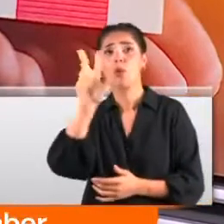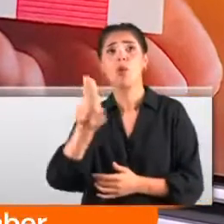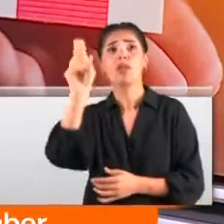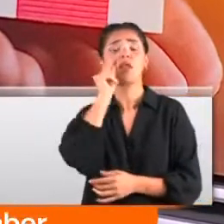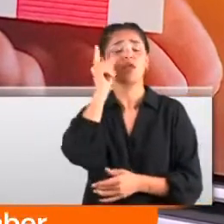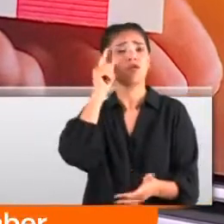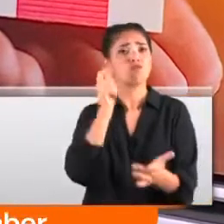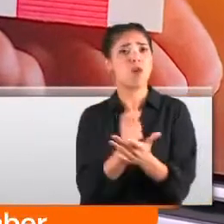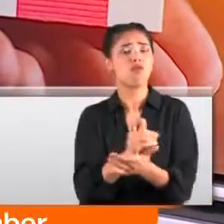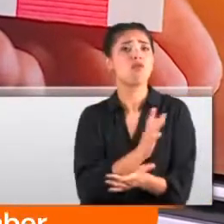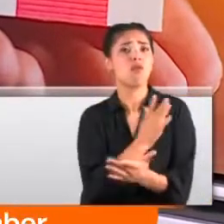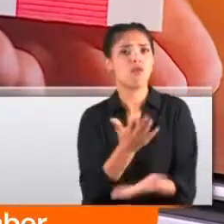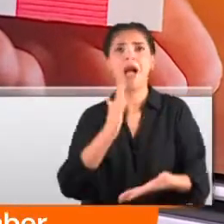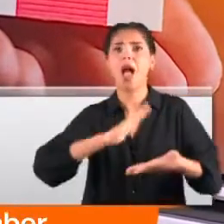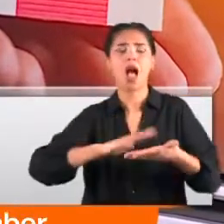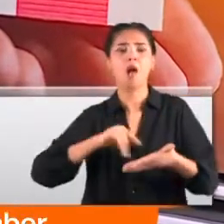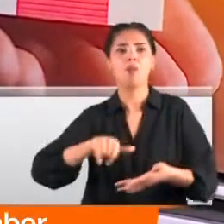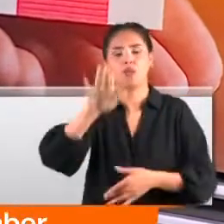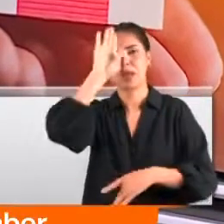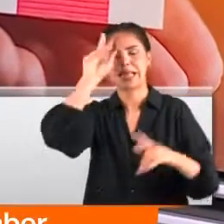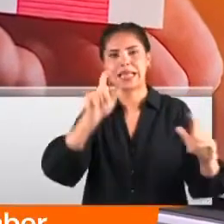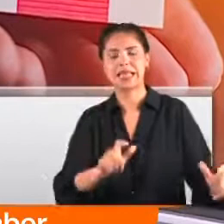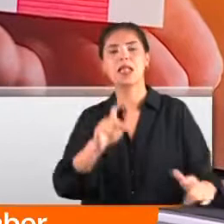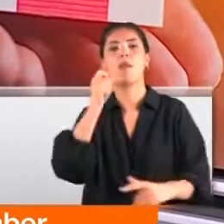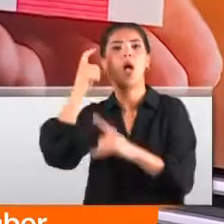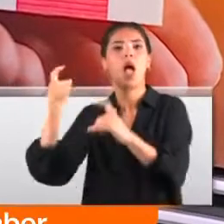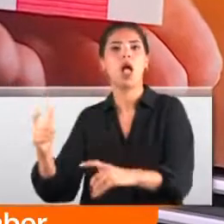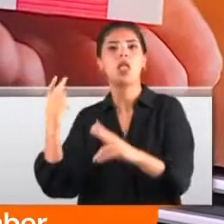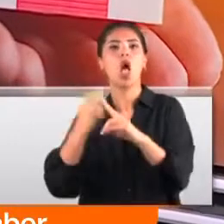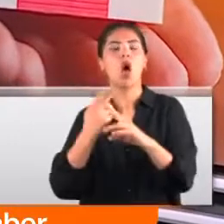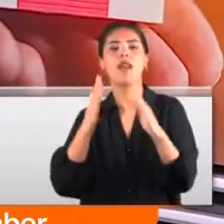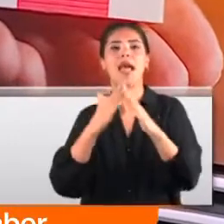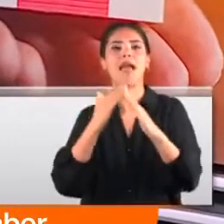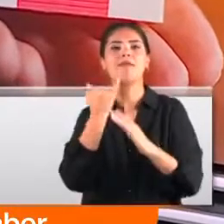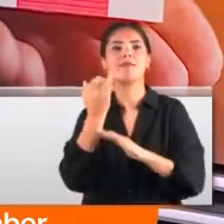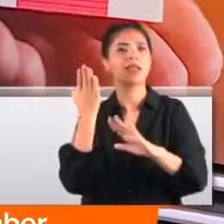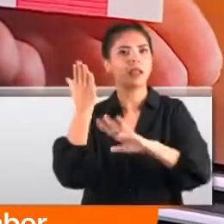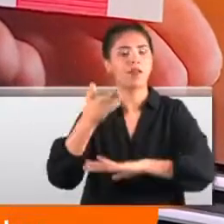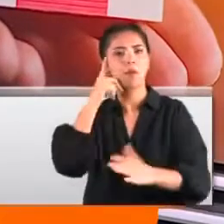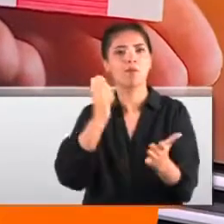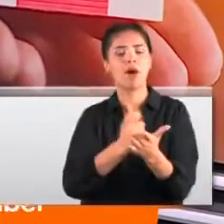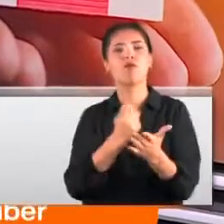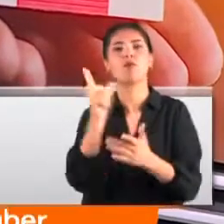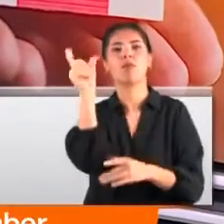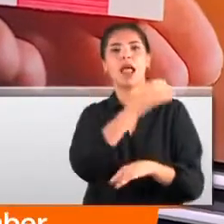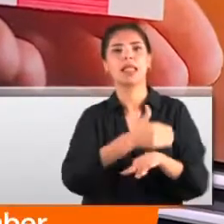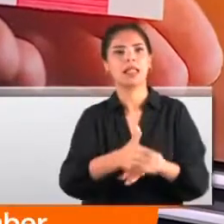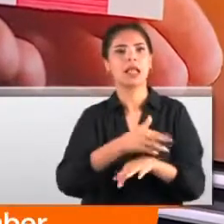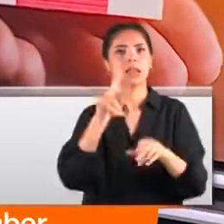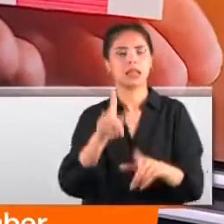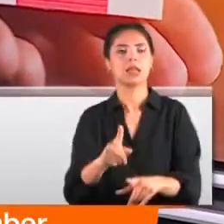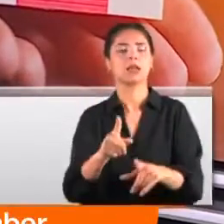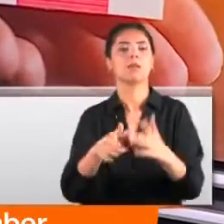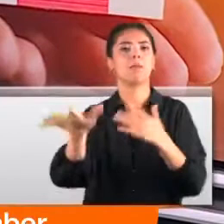507.937 kişi başvurdu projeye. Arkadaşlarımız da bugün İstanbul ve Ankara'da örnek daireleri gezdi. Başvurular aylık taksitler gibi birçok başlığa ışık